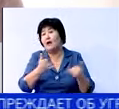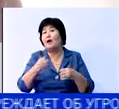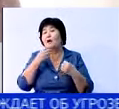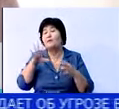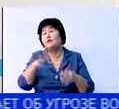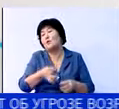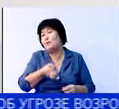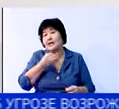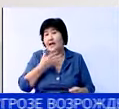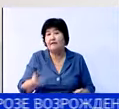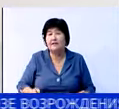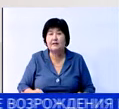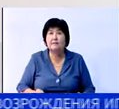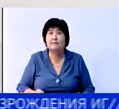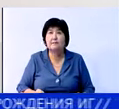Все